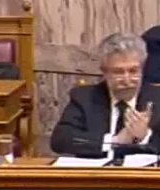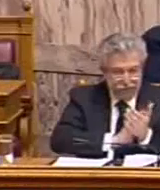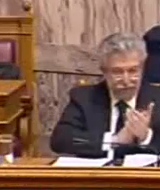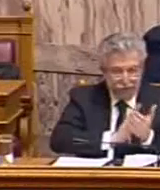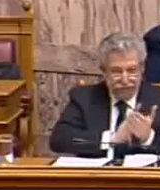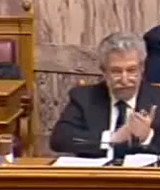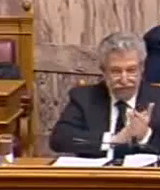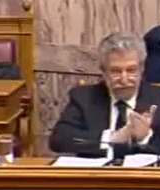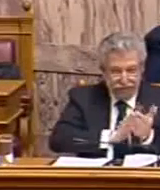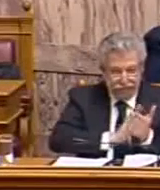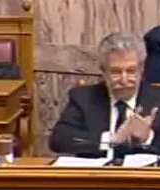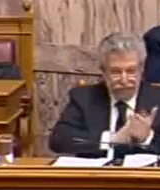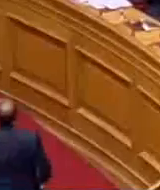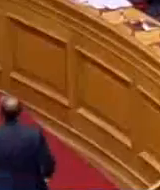επίπεδα, κύριε Πετεράκη.